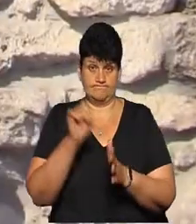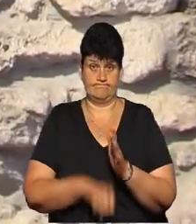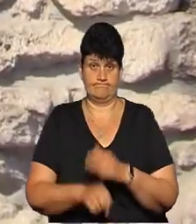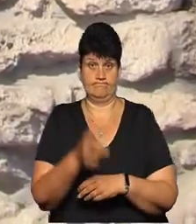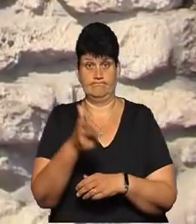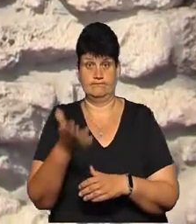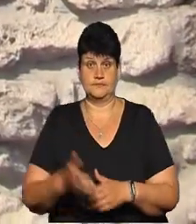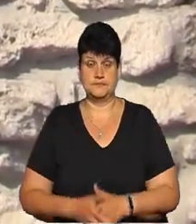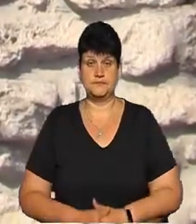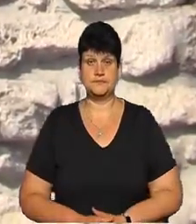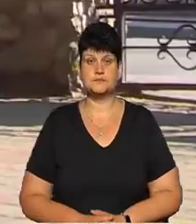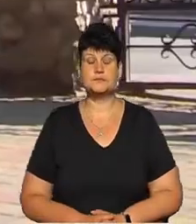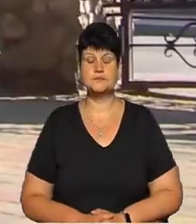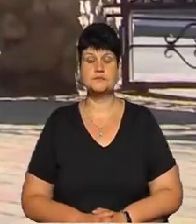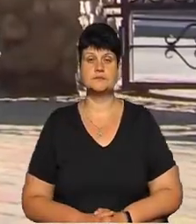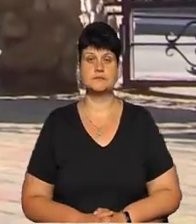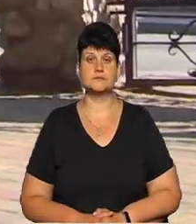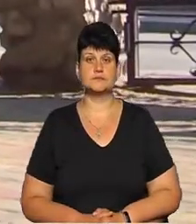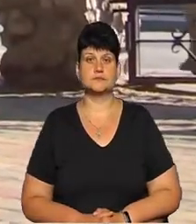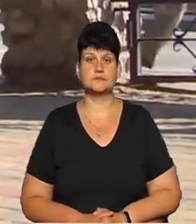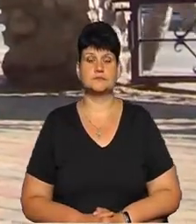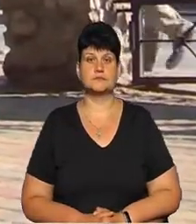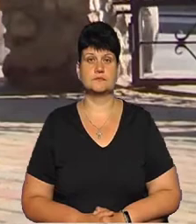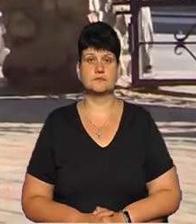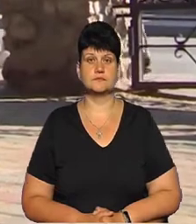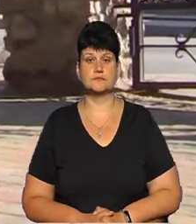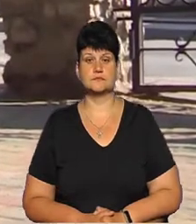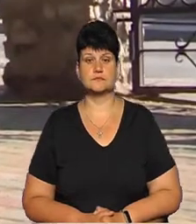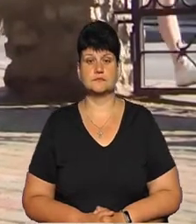Гадомська, Андрій Прокопів. Новини на Суспільному. Тернопіль.